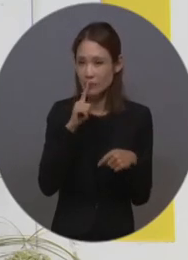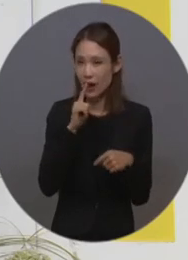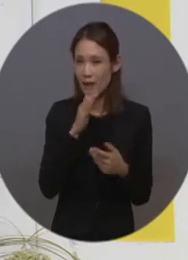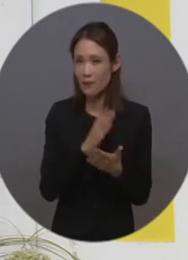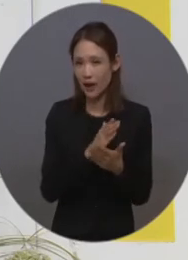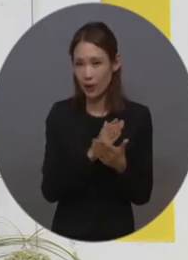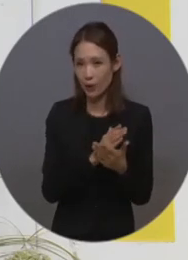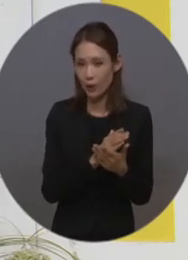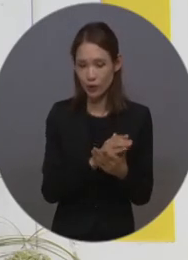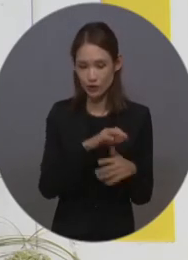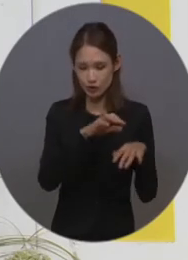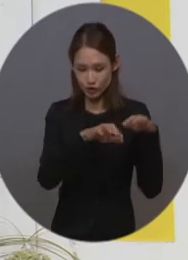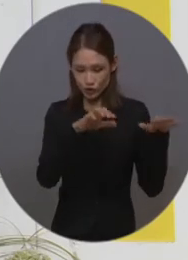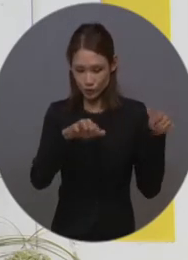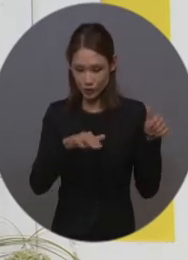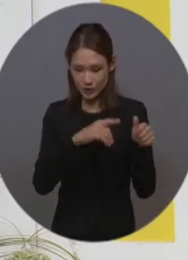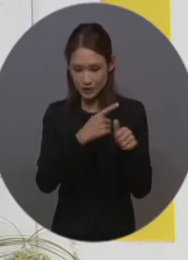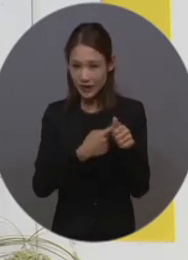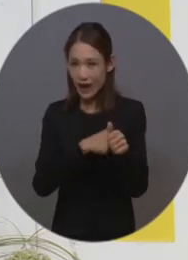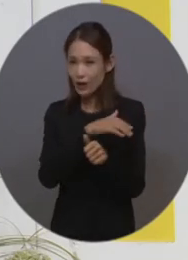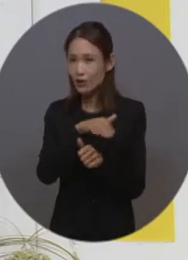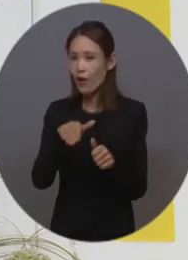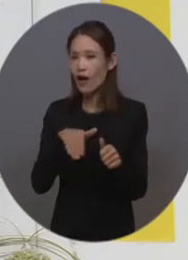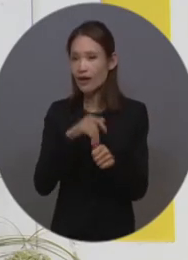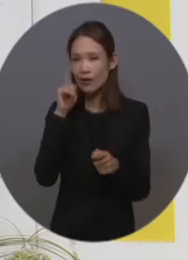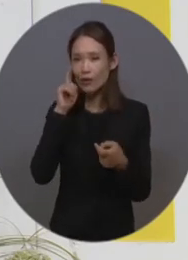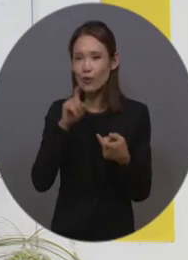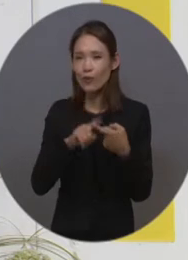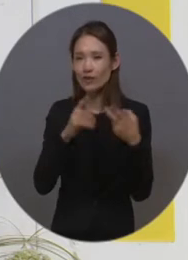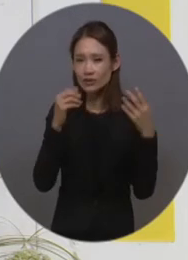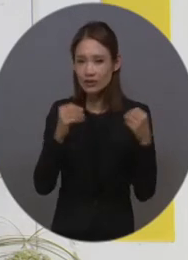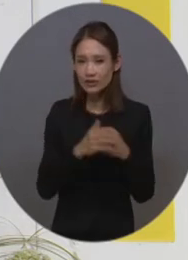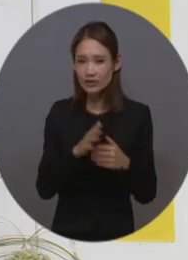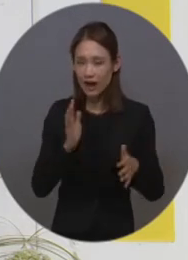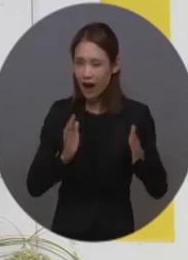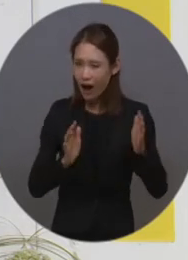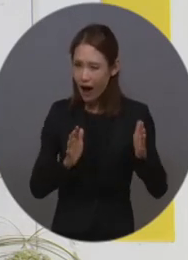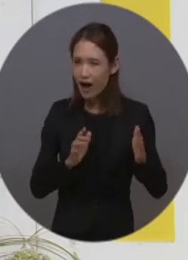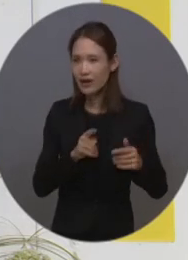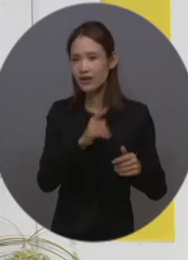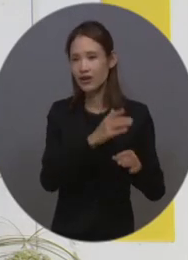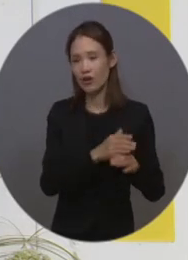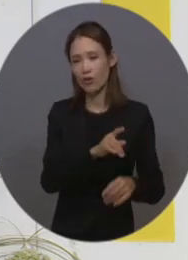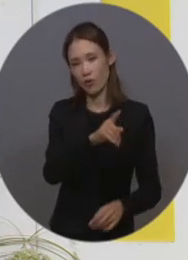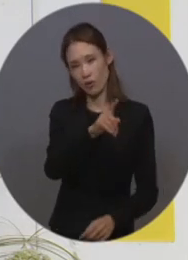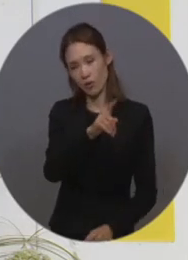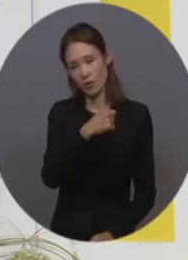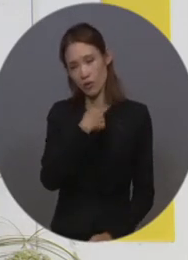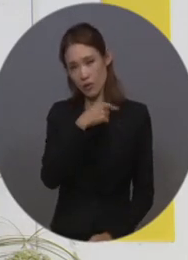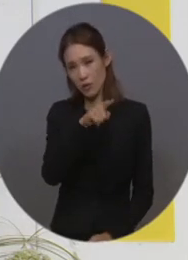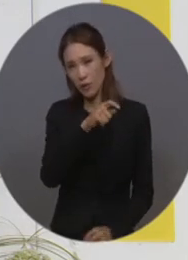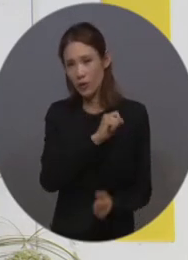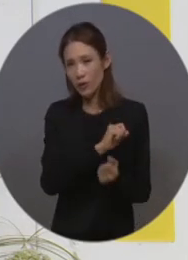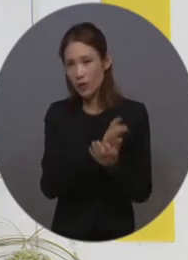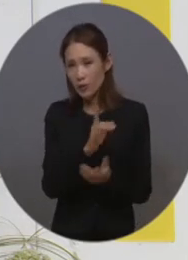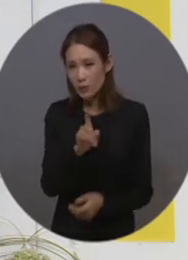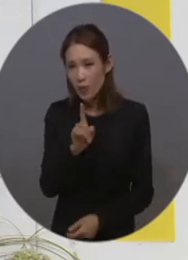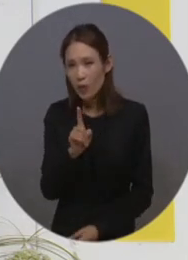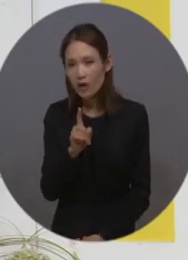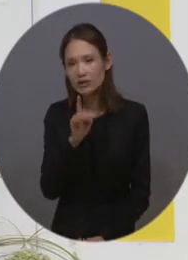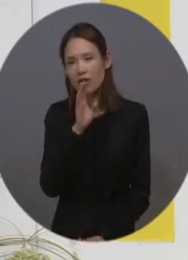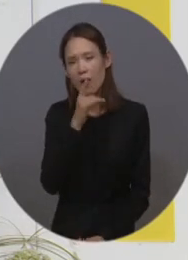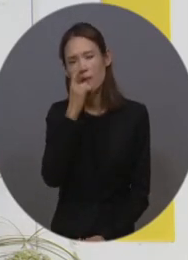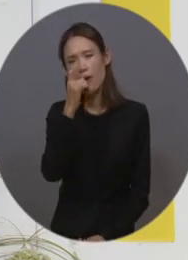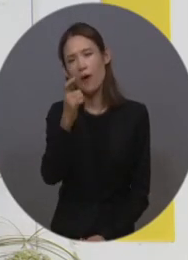주변 이 환경에 대해서 관심이 많아요. 네. 그래서 뛰다가 야, 저 꽃은 뭐지? 진짜